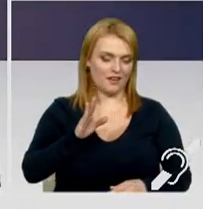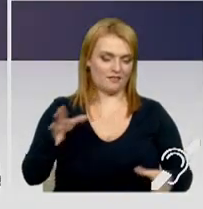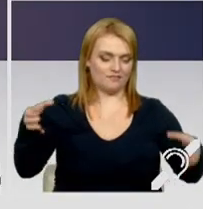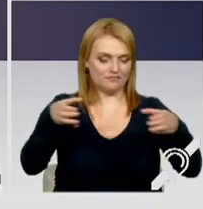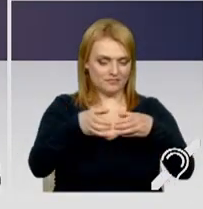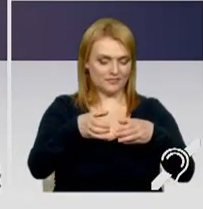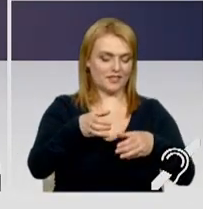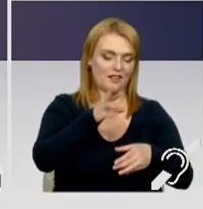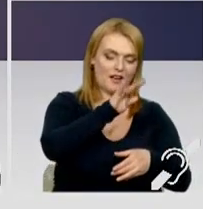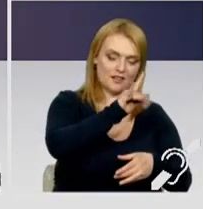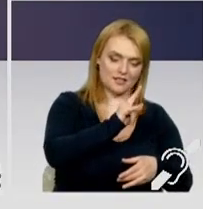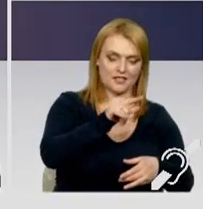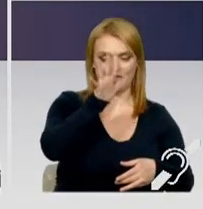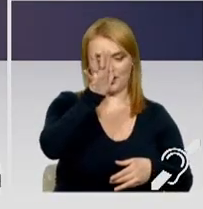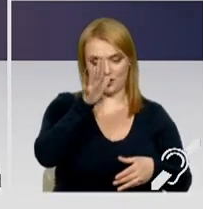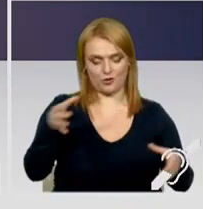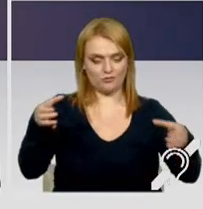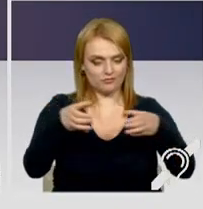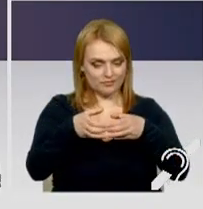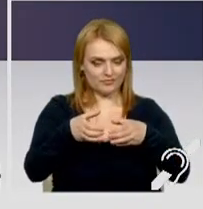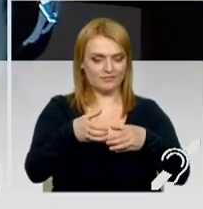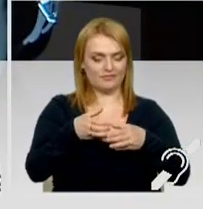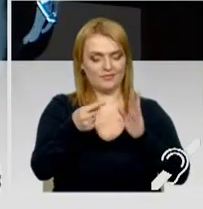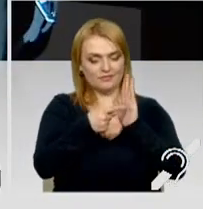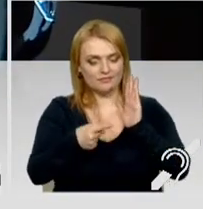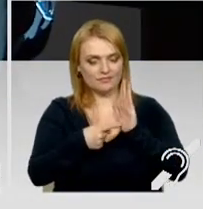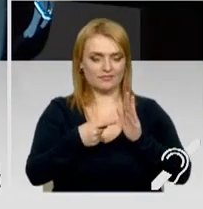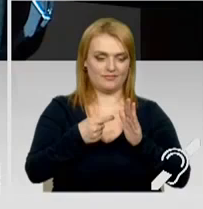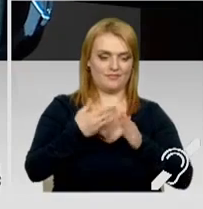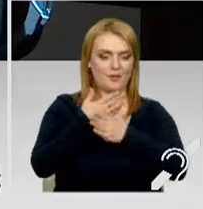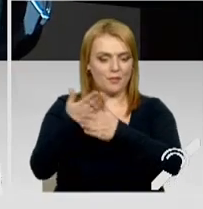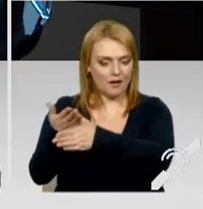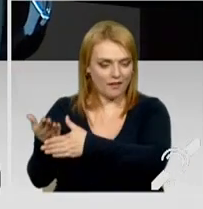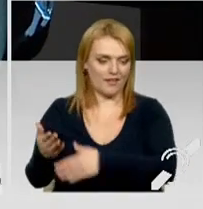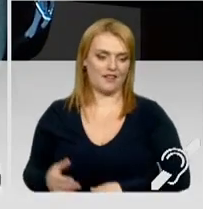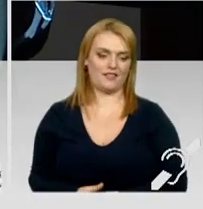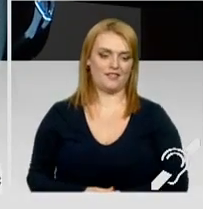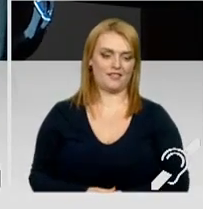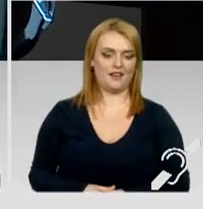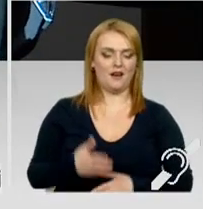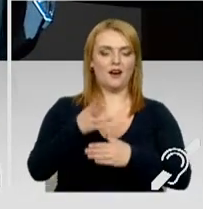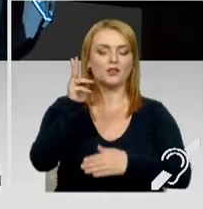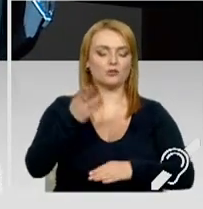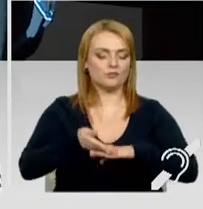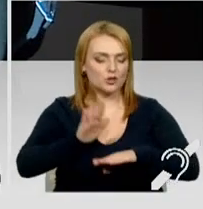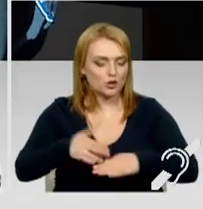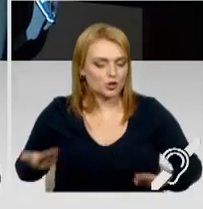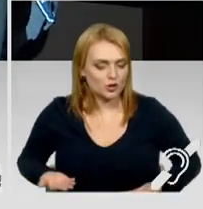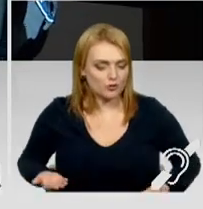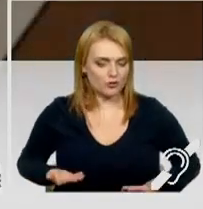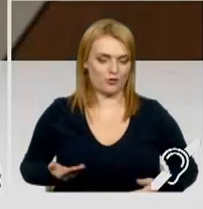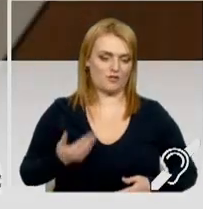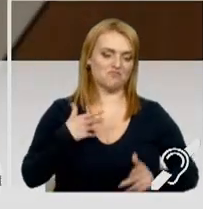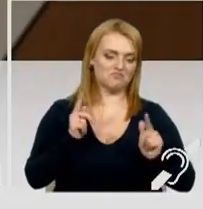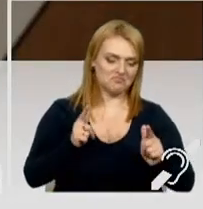și atunci din bucuria aceasta de a împărți și de a ajuta și de a atât din ceea ce suntem noi ca persoane, m-a făcut și